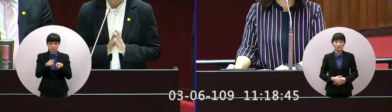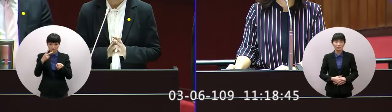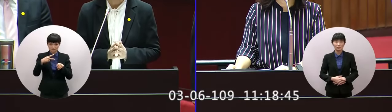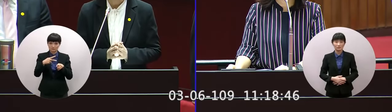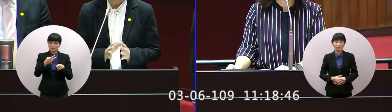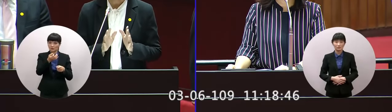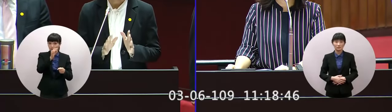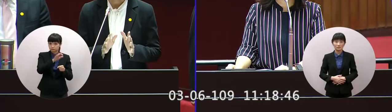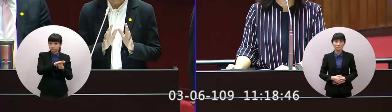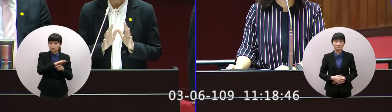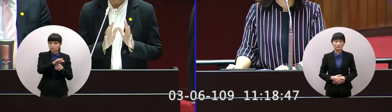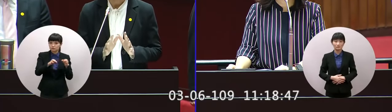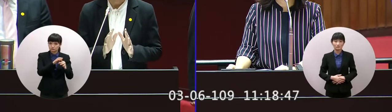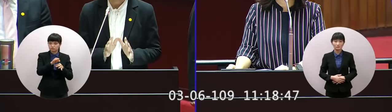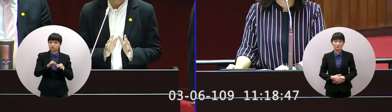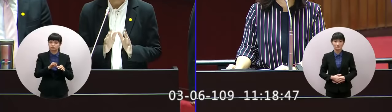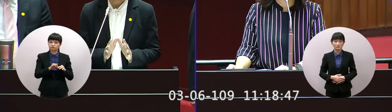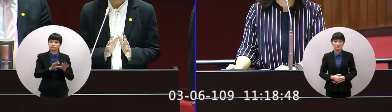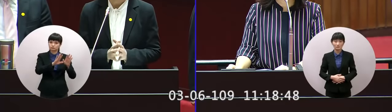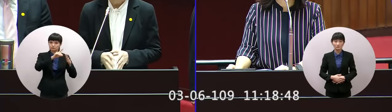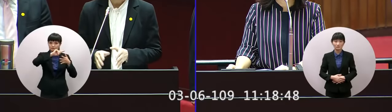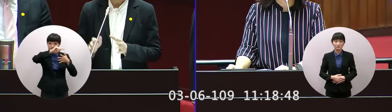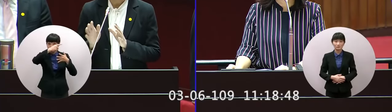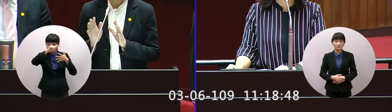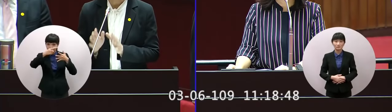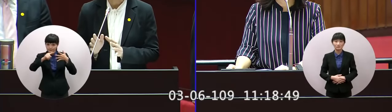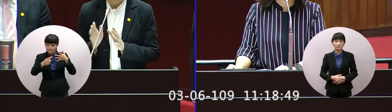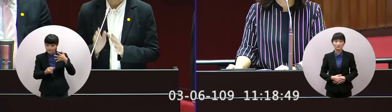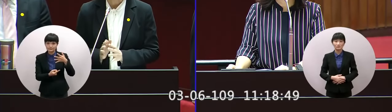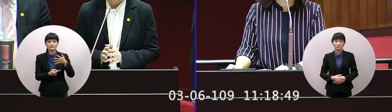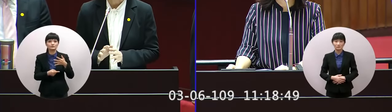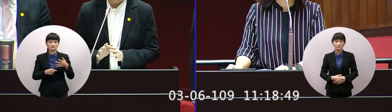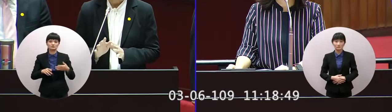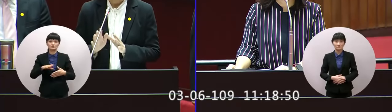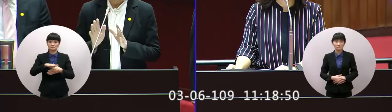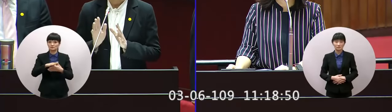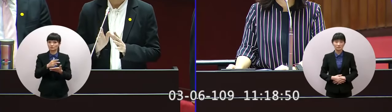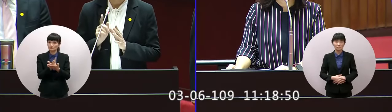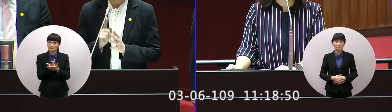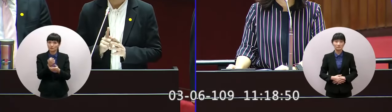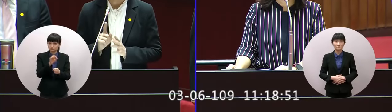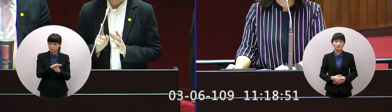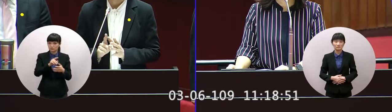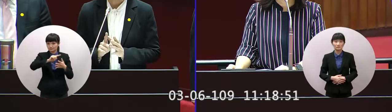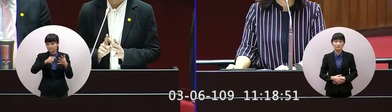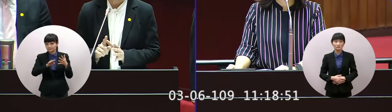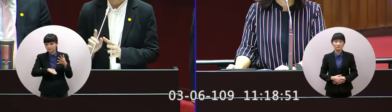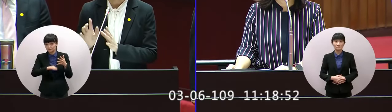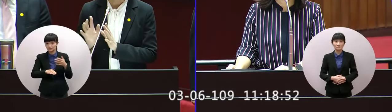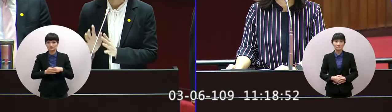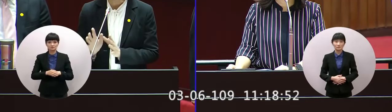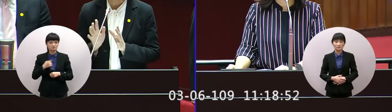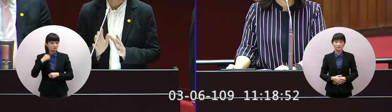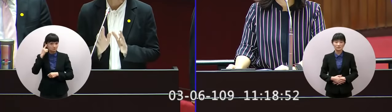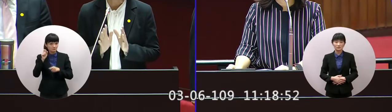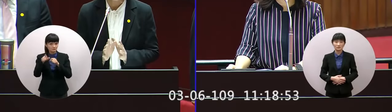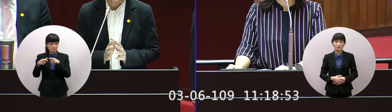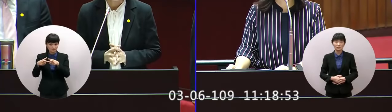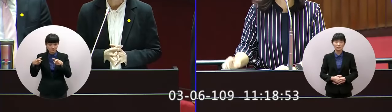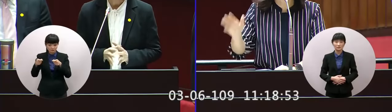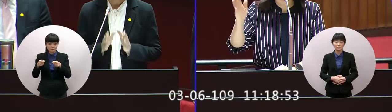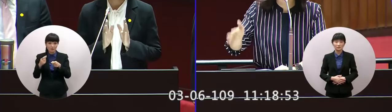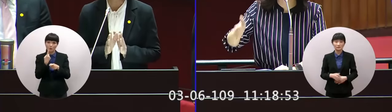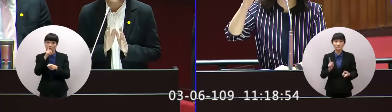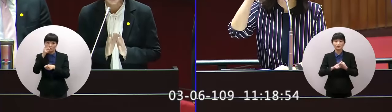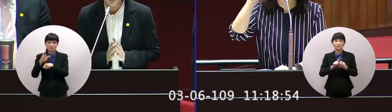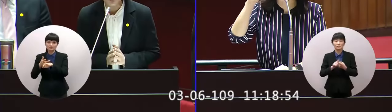文纾困补助，我想这是很急迫需要。那么振兴抵用券也不是唯一的振兴措施，我们有其他振兴的措